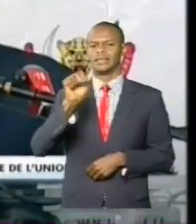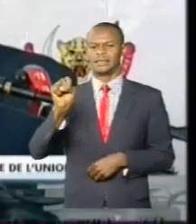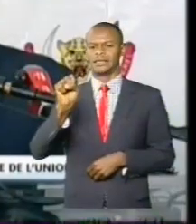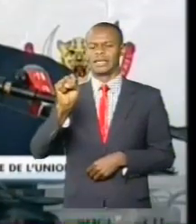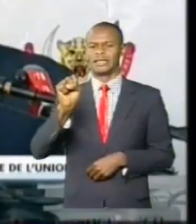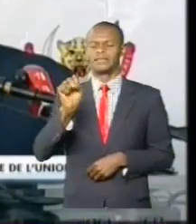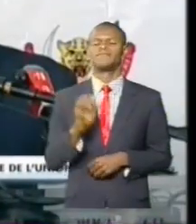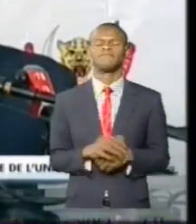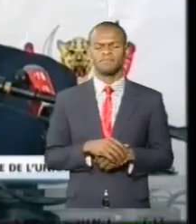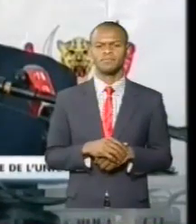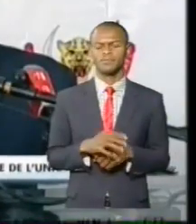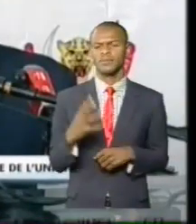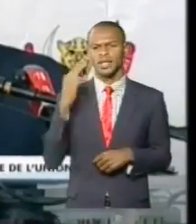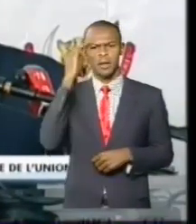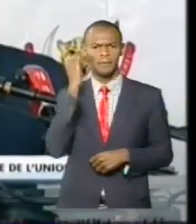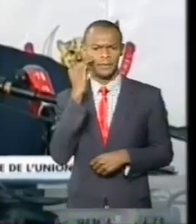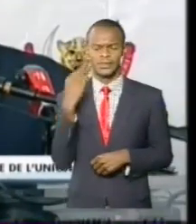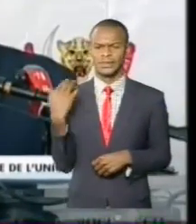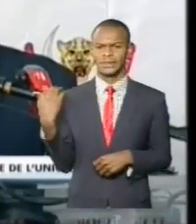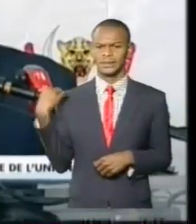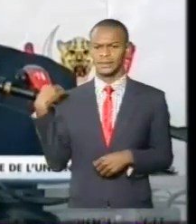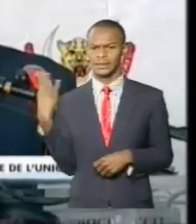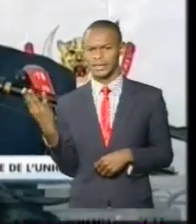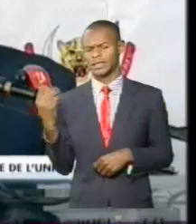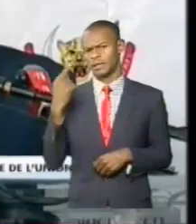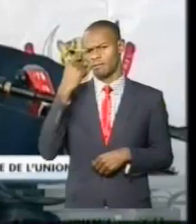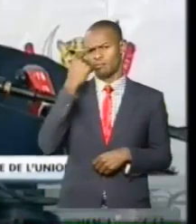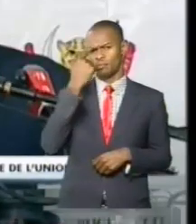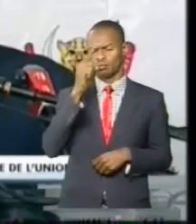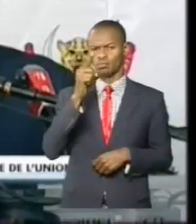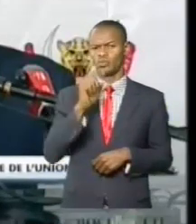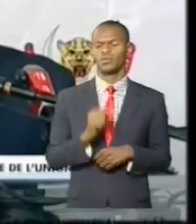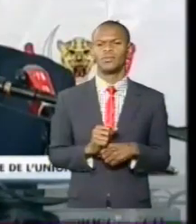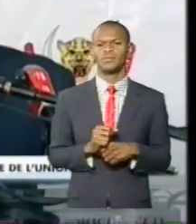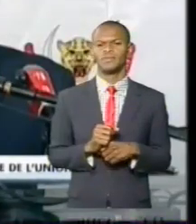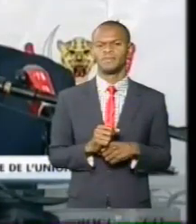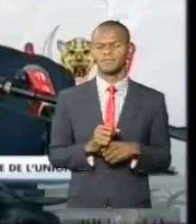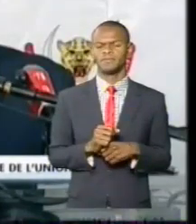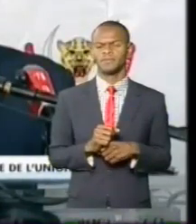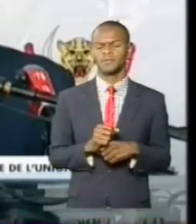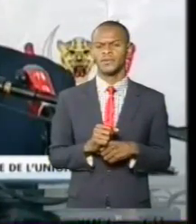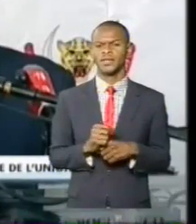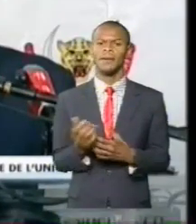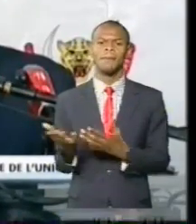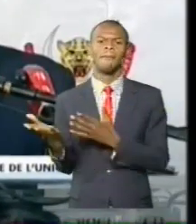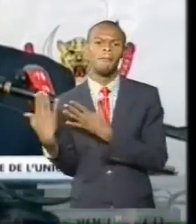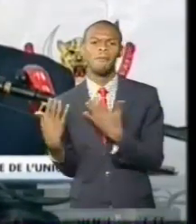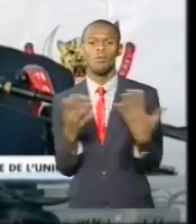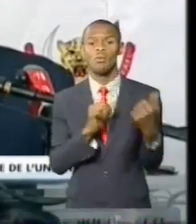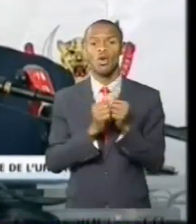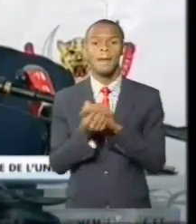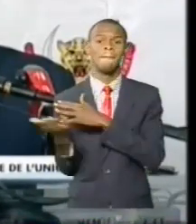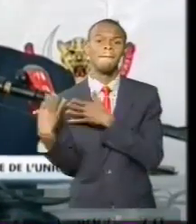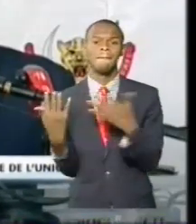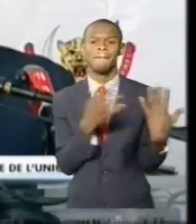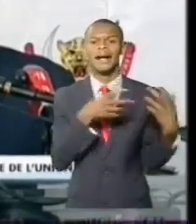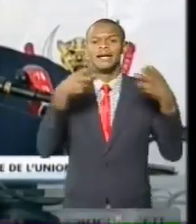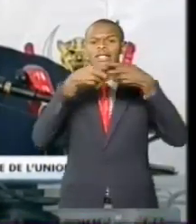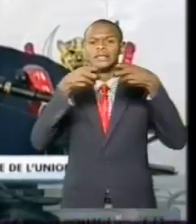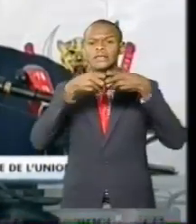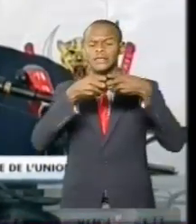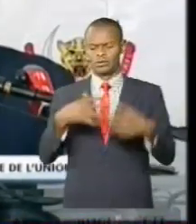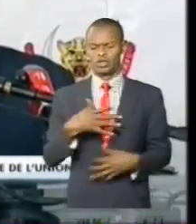Ministre d'État, ministre des Ressources hydrauliques et de l'Électricité, Monsieur